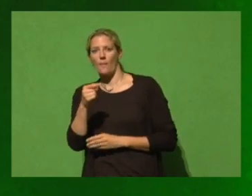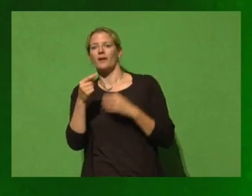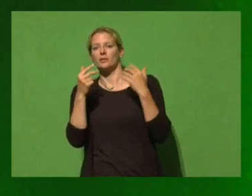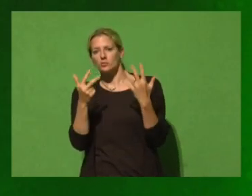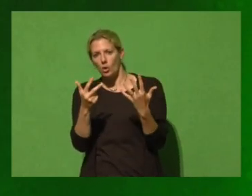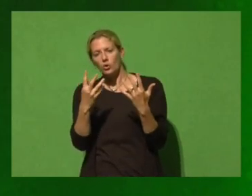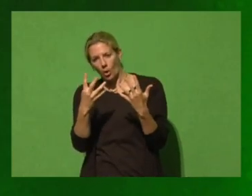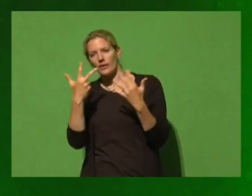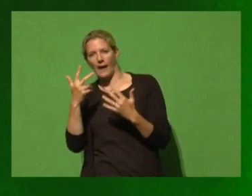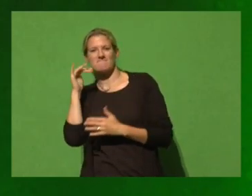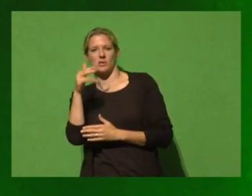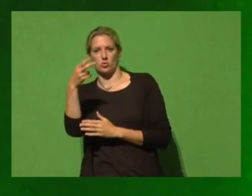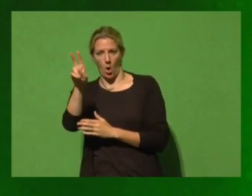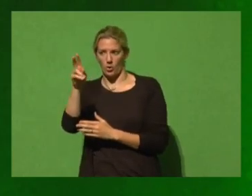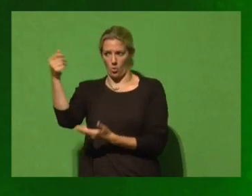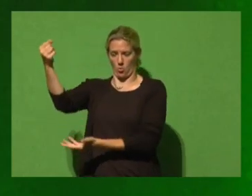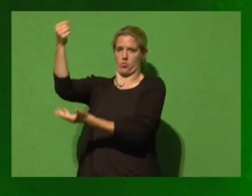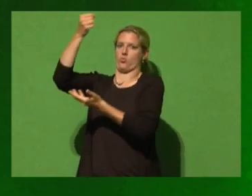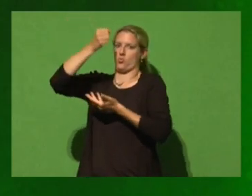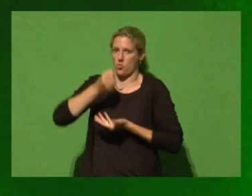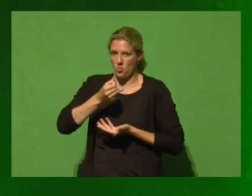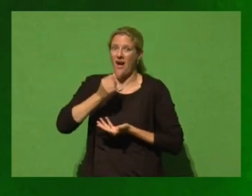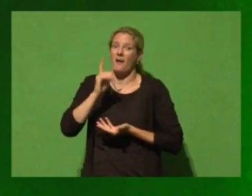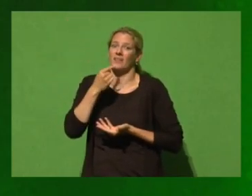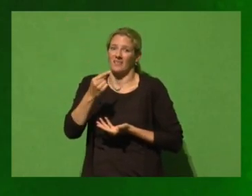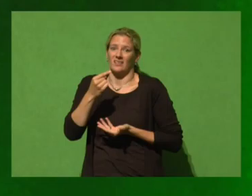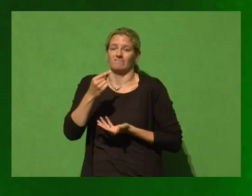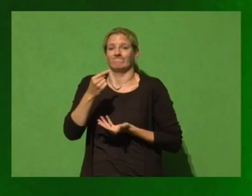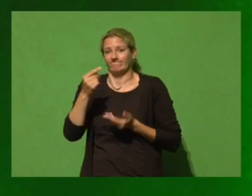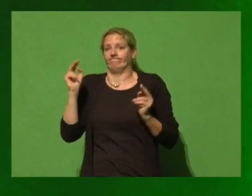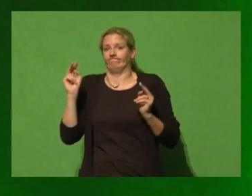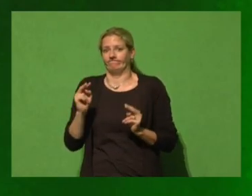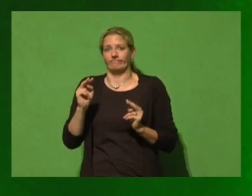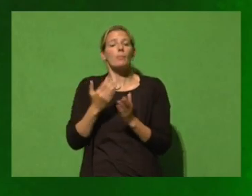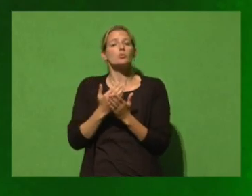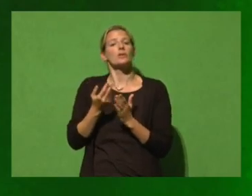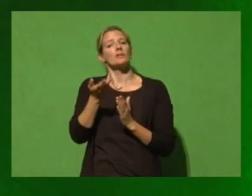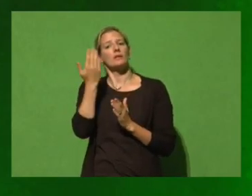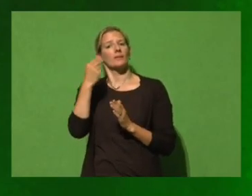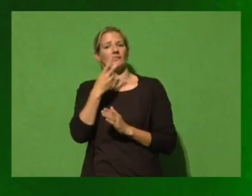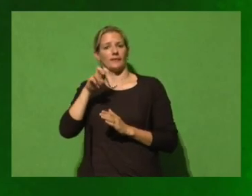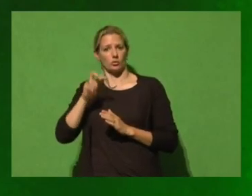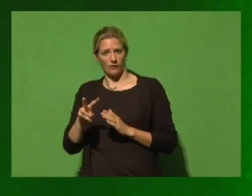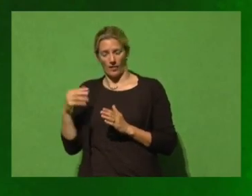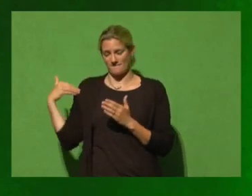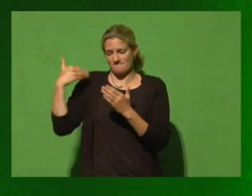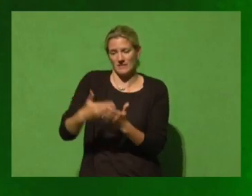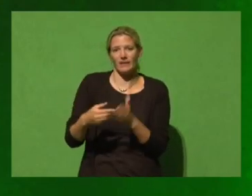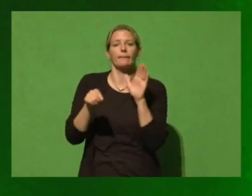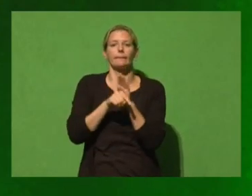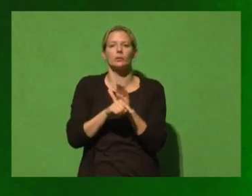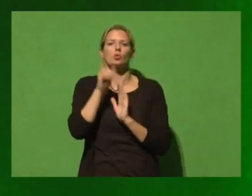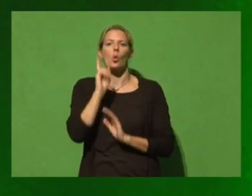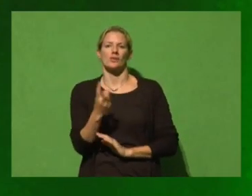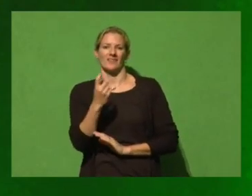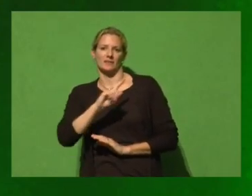staatlichen Teilfinanzierung, aber diese ist rückläufig. Zum Referenzjahr 2012 ergibt sich ein Minus von 120.000 Euro für